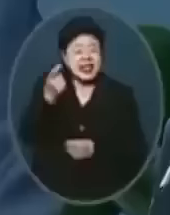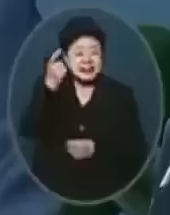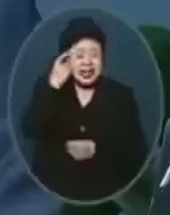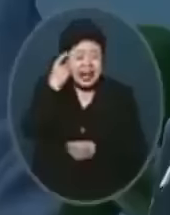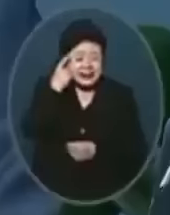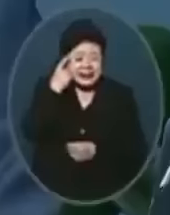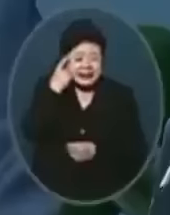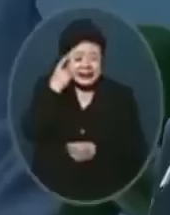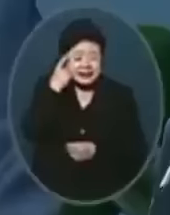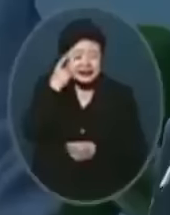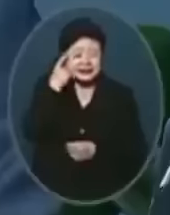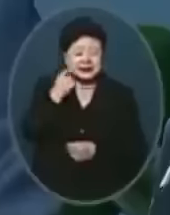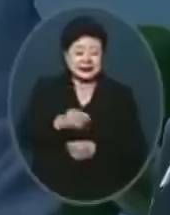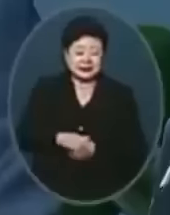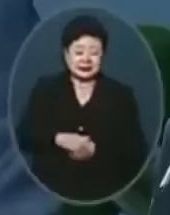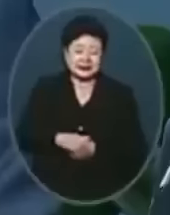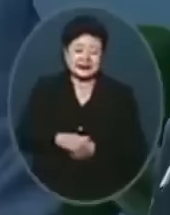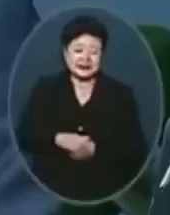생각이